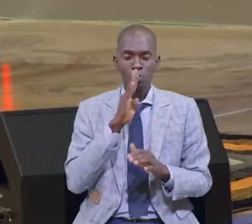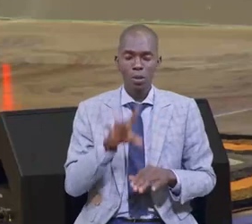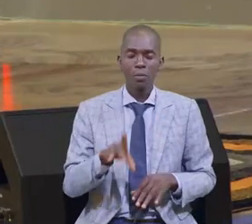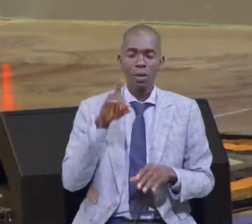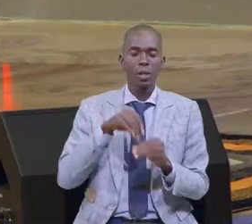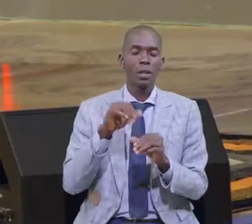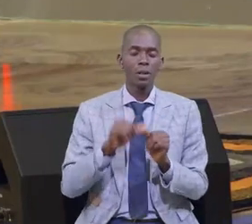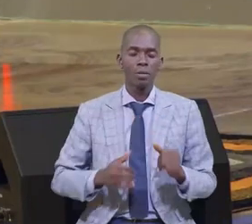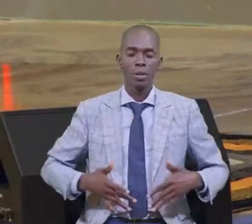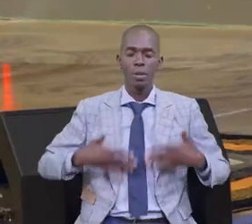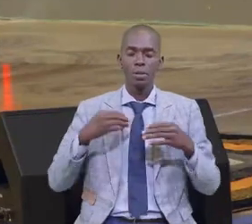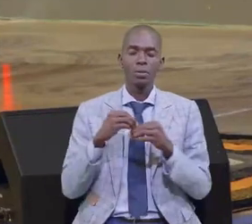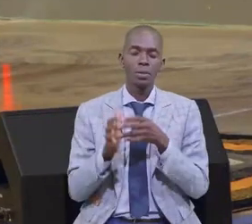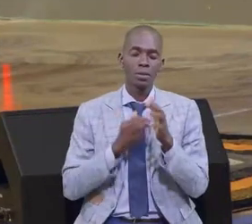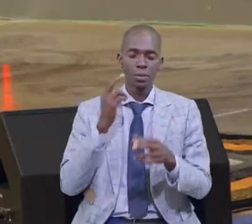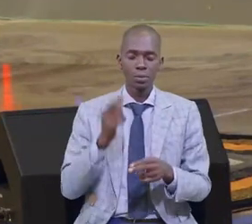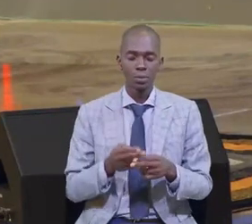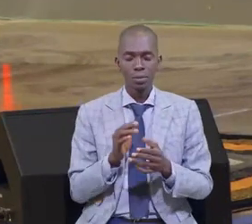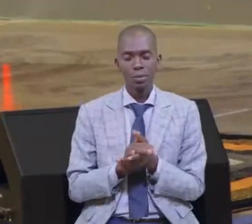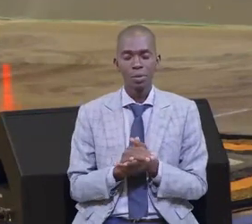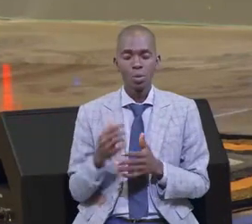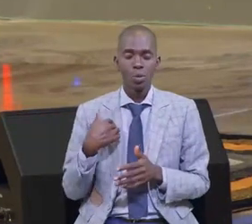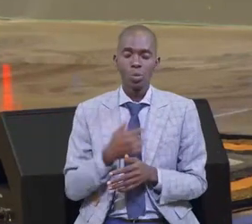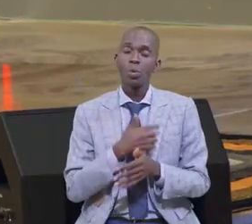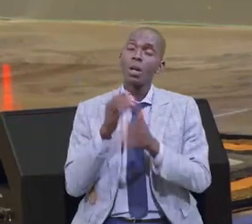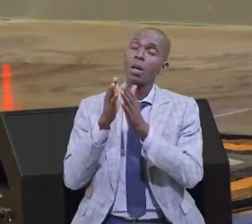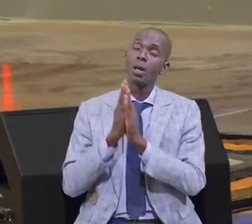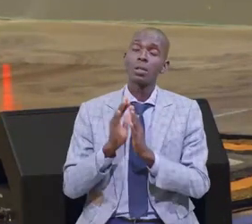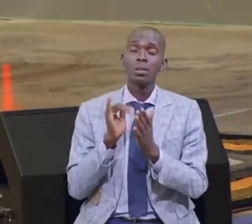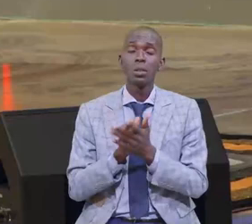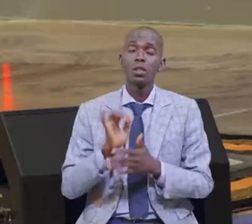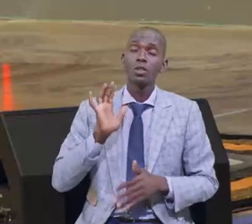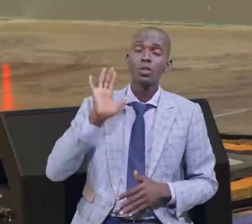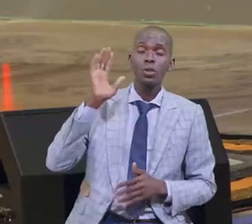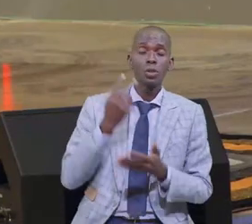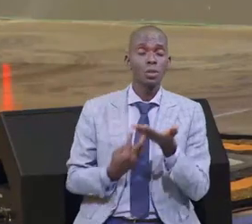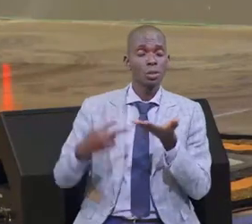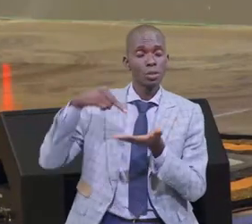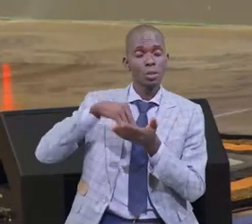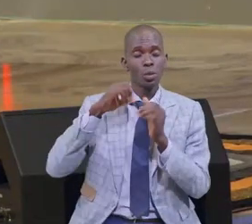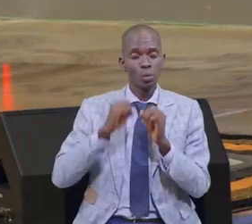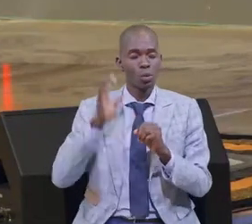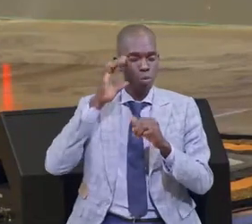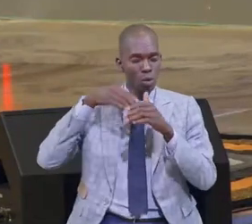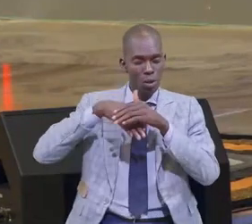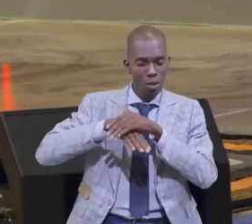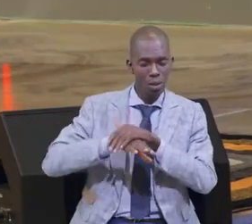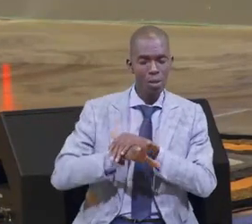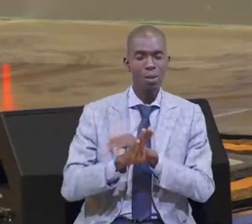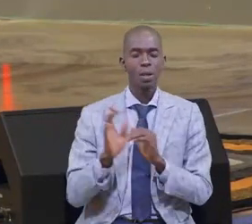atteint dans chaque vie au nom de Jésus-Christ. Nous demandons que la puissance de résurrection